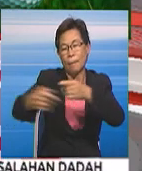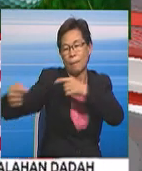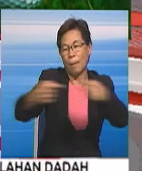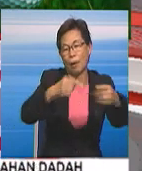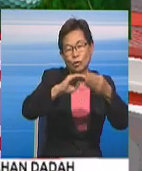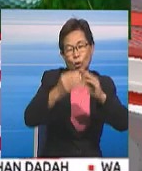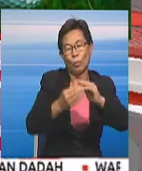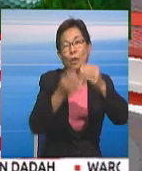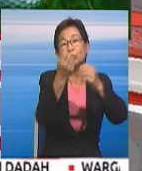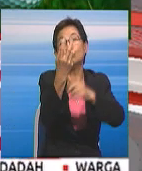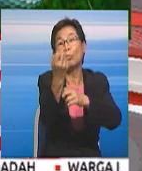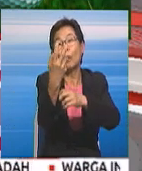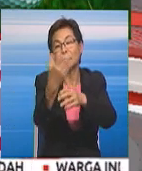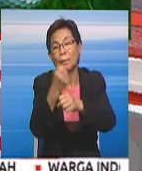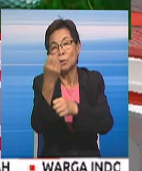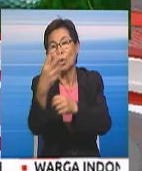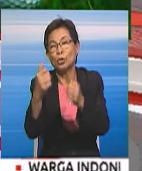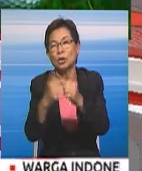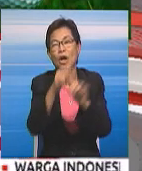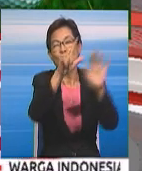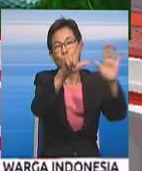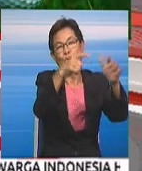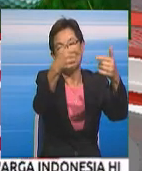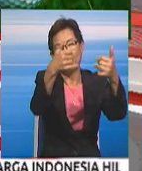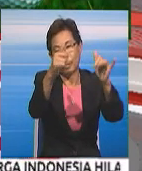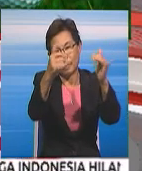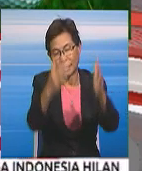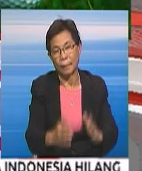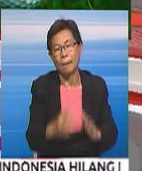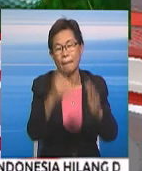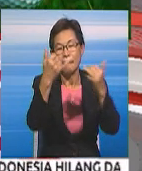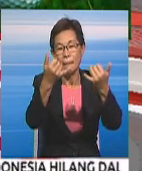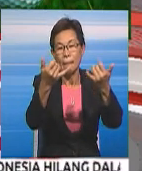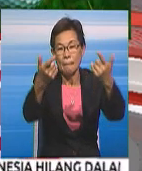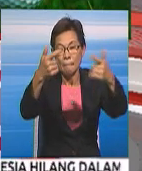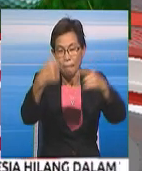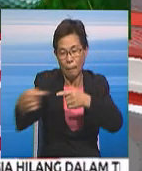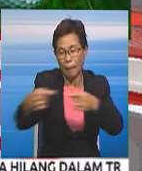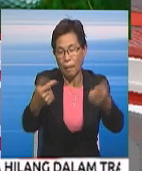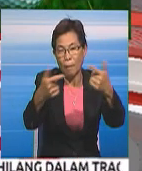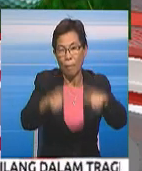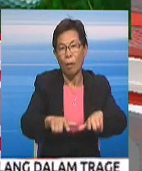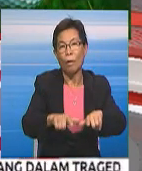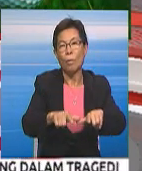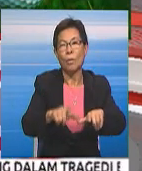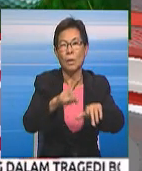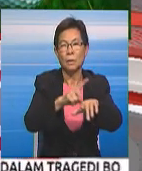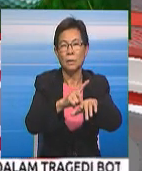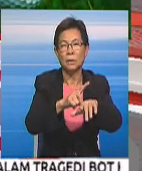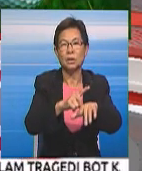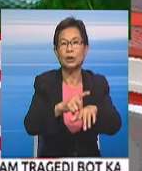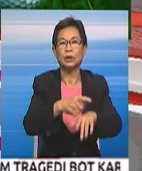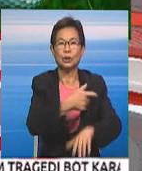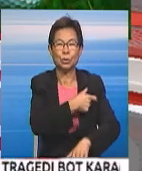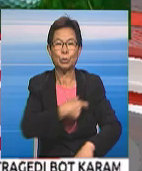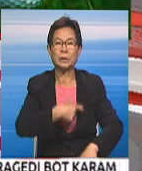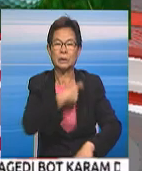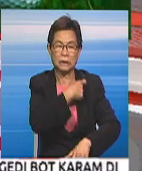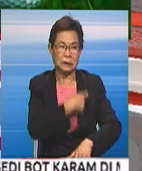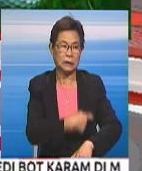di tempat ke-12 bersama 7 lagi pemain. Perlawanan berlangsung di Club Golf Grand Society di